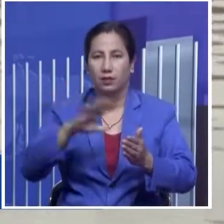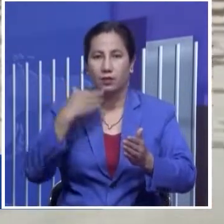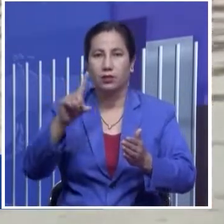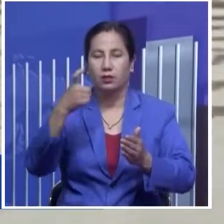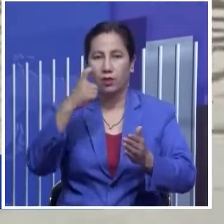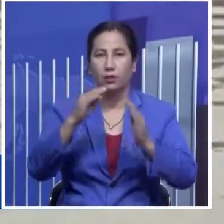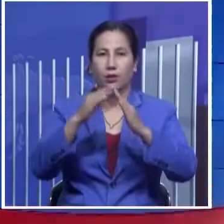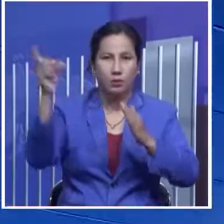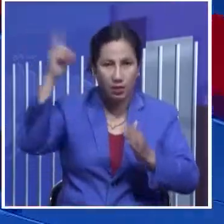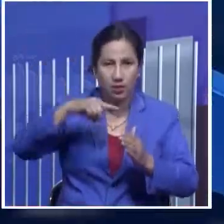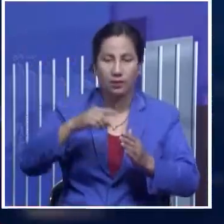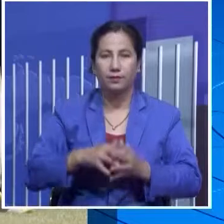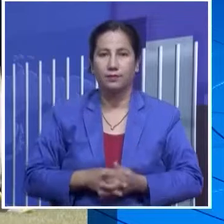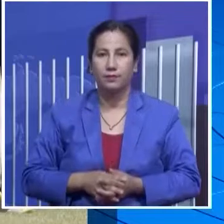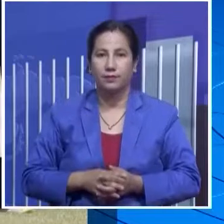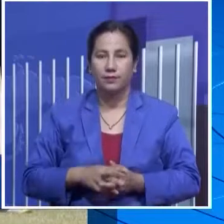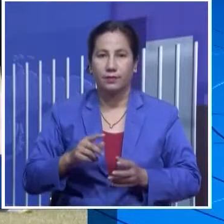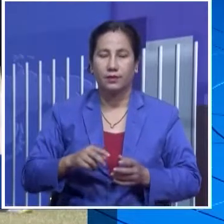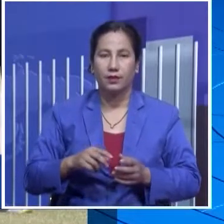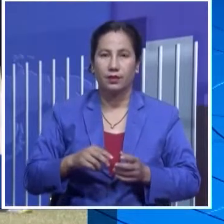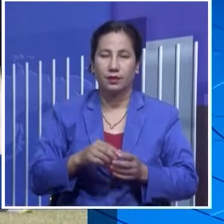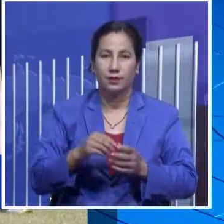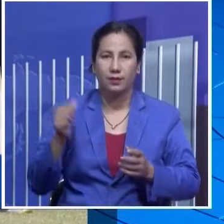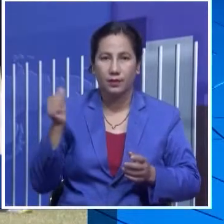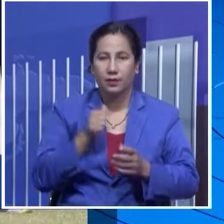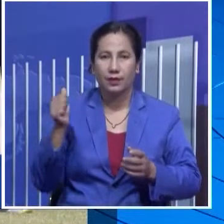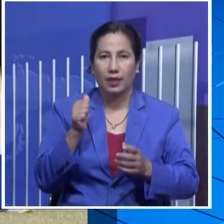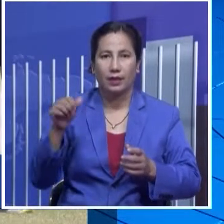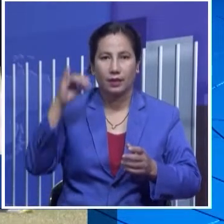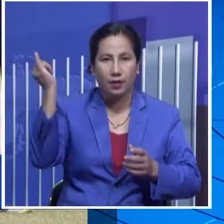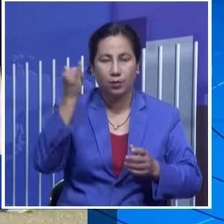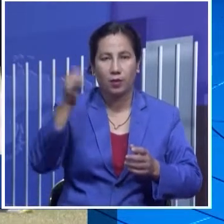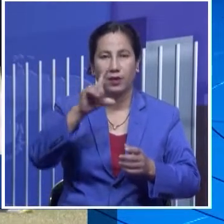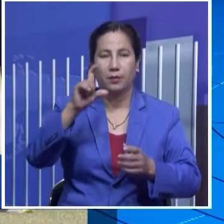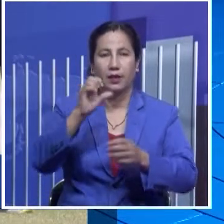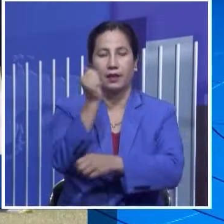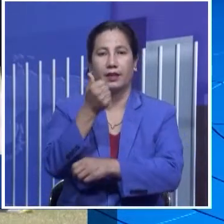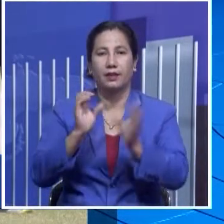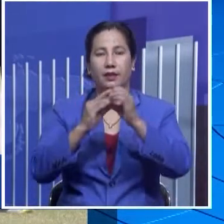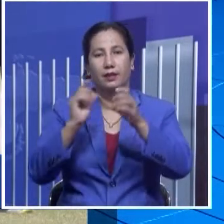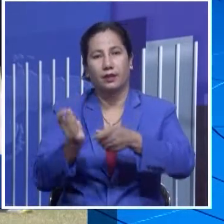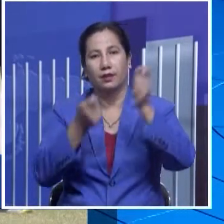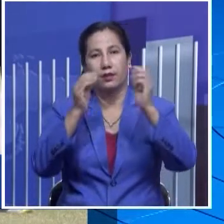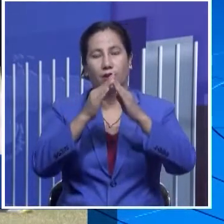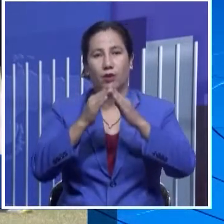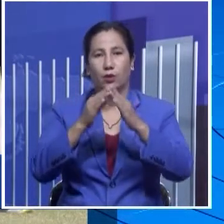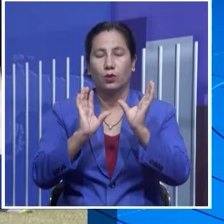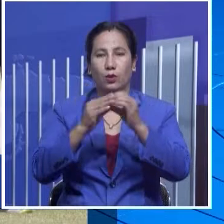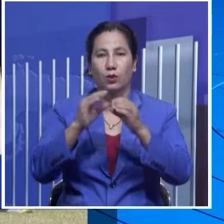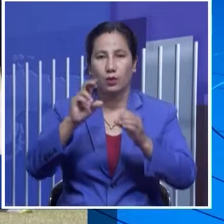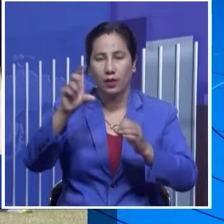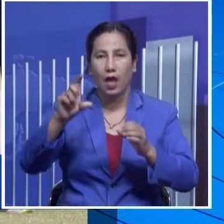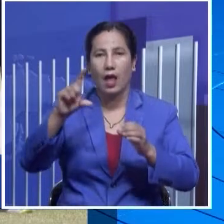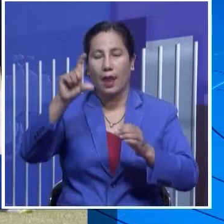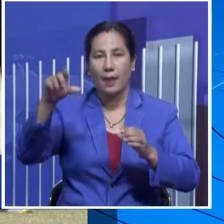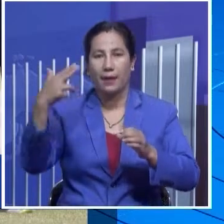सयौं घरमा क्षति। र क्यानाडा भ्रमणमा रहेको नेपाली राष्ट्रिय क्रिकेट टोलीले आज घरेलु टोलीको सामना गर्दै खेल नेपाली समय